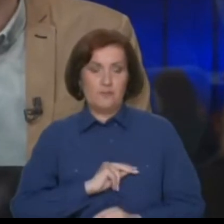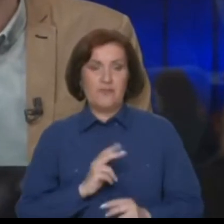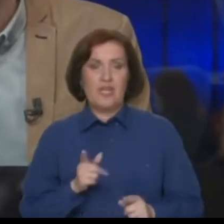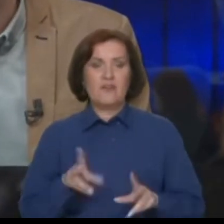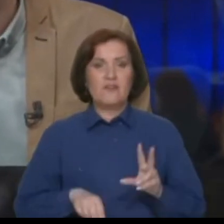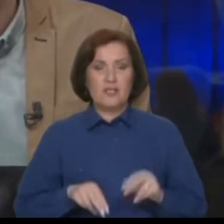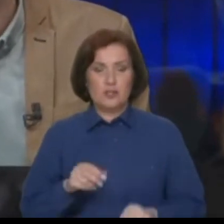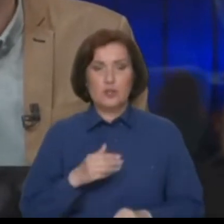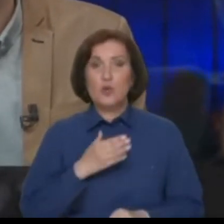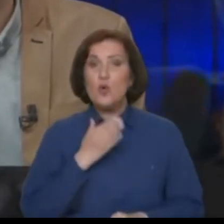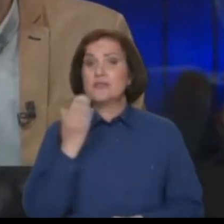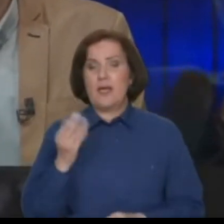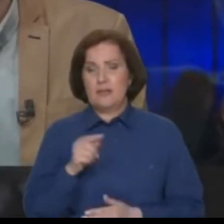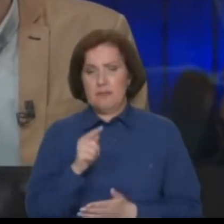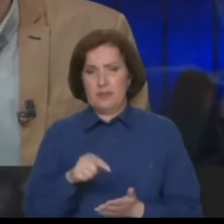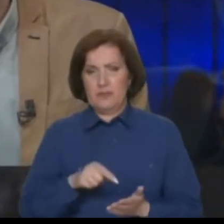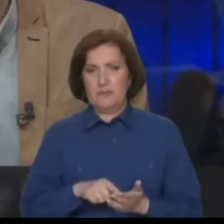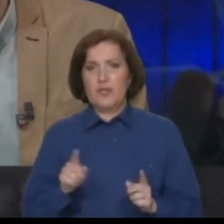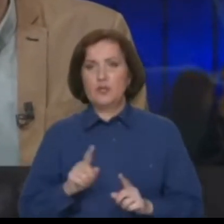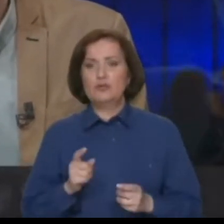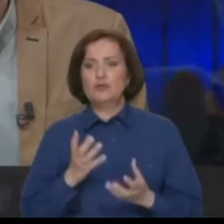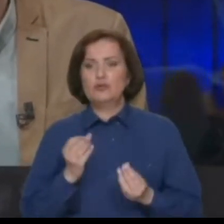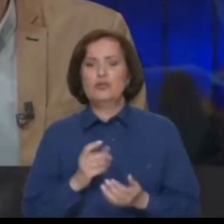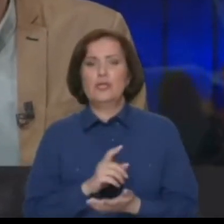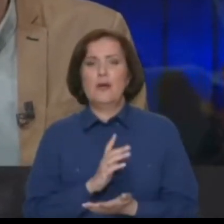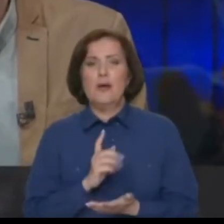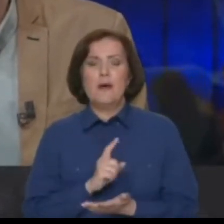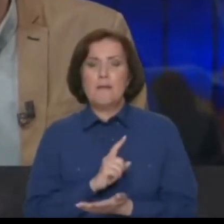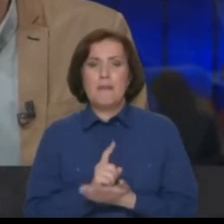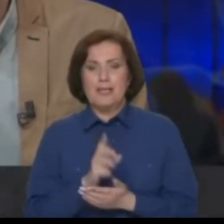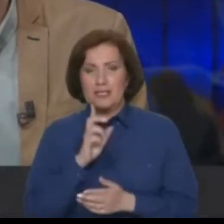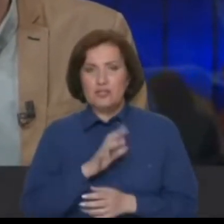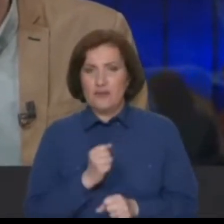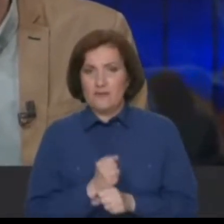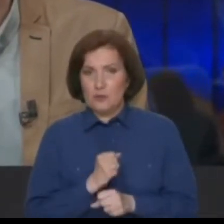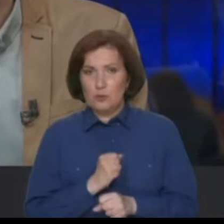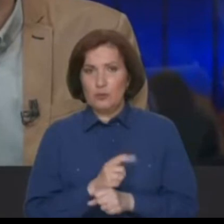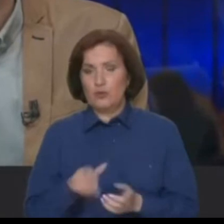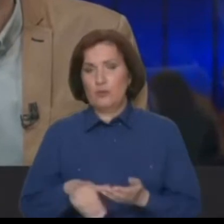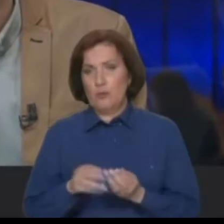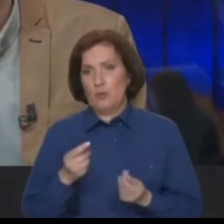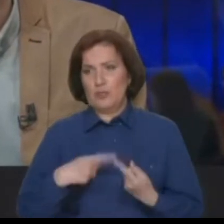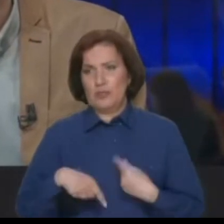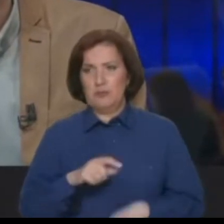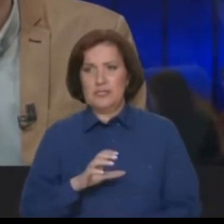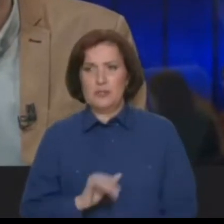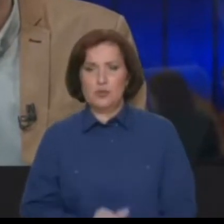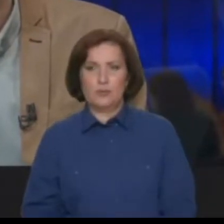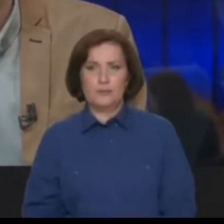Як ви вважаєте, останнє це моє питання, що ще має наша держава зробити для того, щоб допомогти бізнесу?